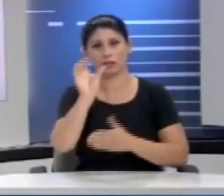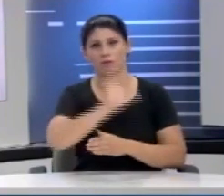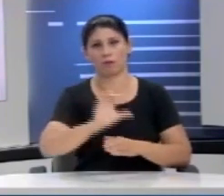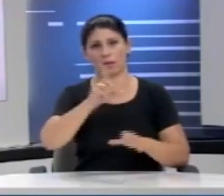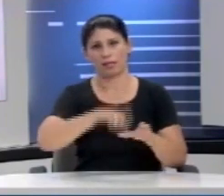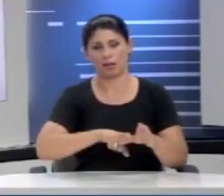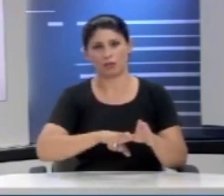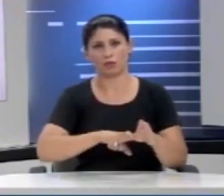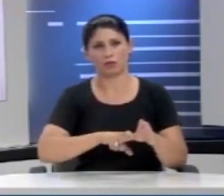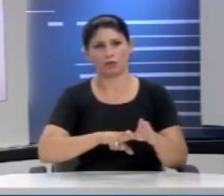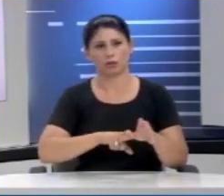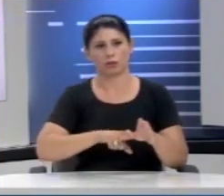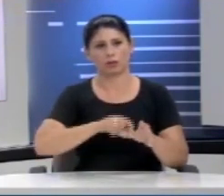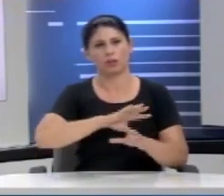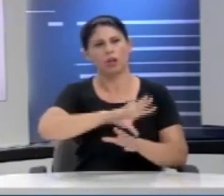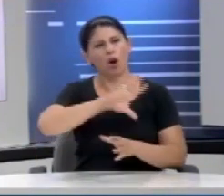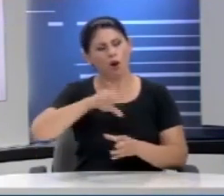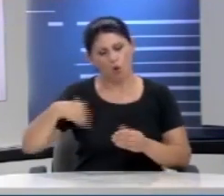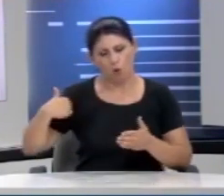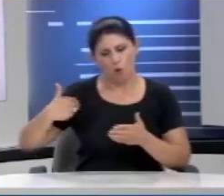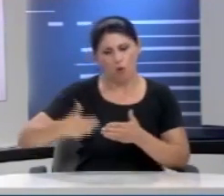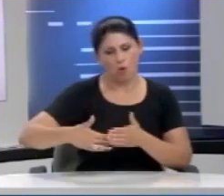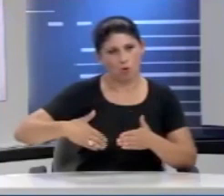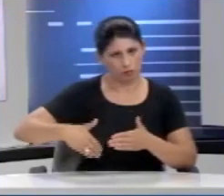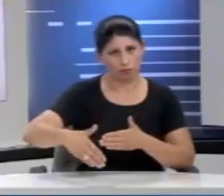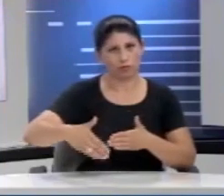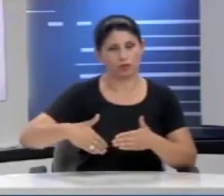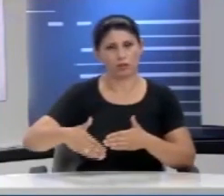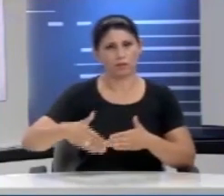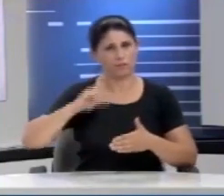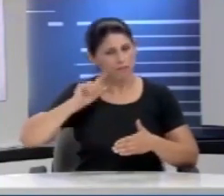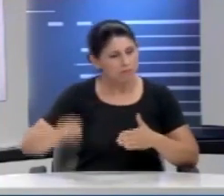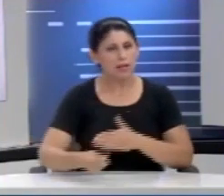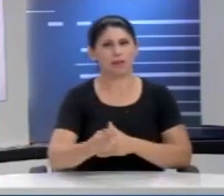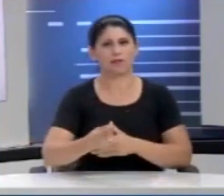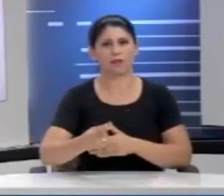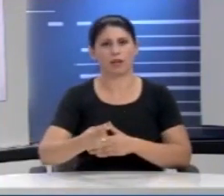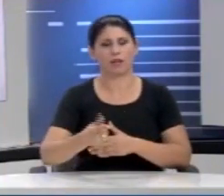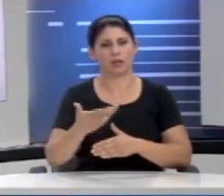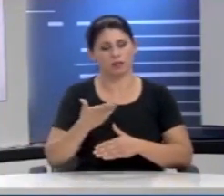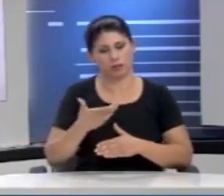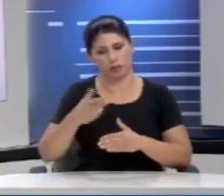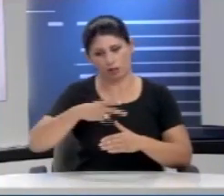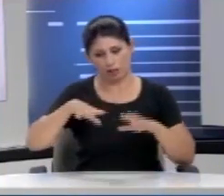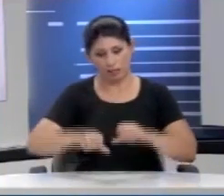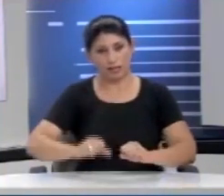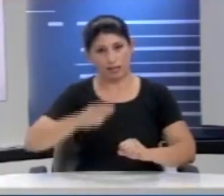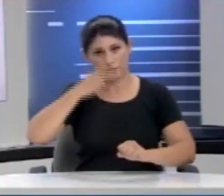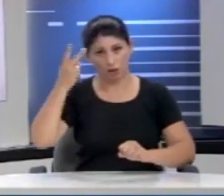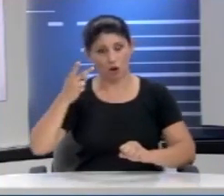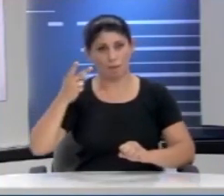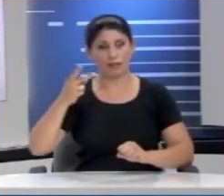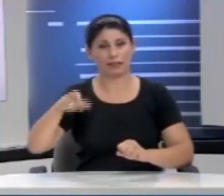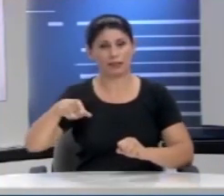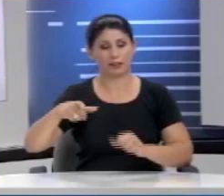της Ευρωπαϊκής Ένωσης και όλο το τελευταίο διάστημα παραβιάζει ομά κυριαρχικά δικαιώματα της Κύπρου, όπως δείχνουν